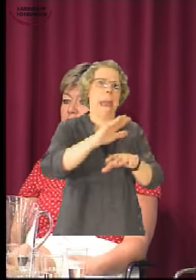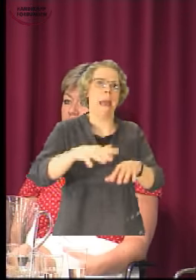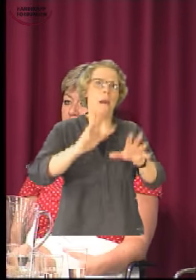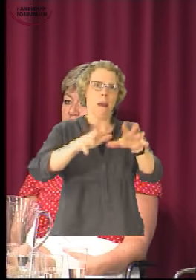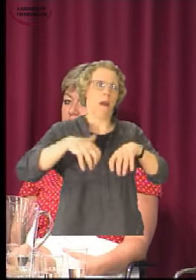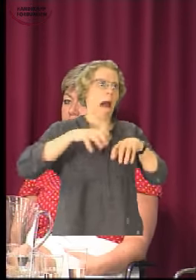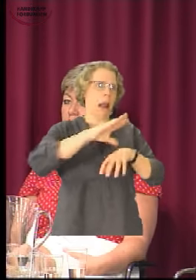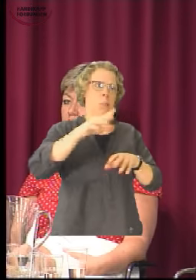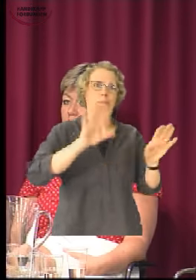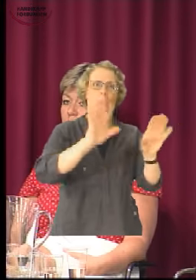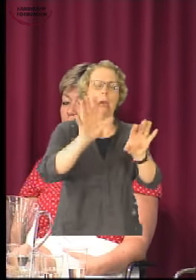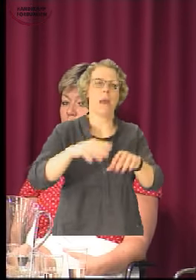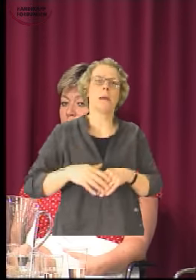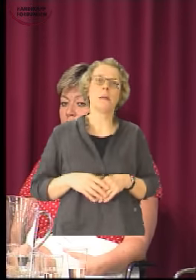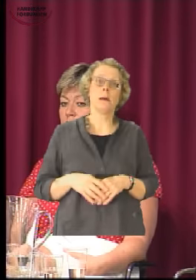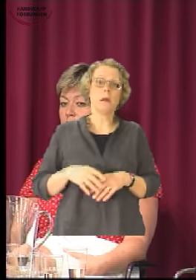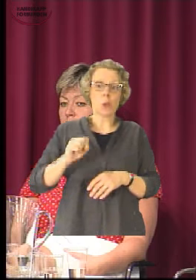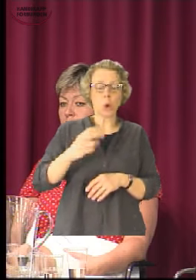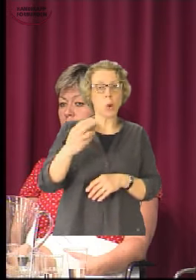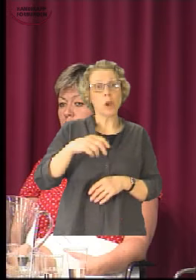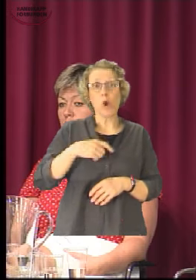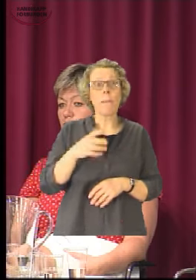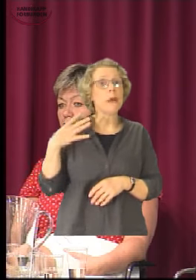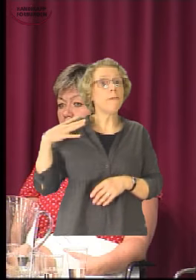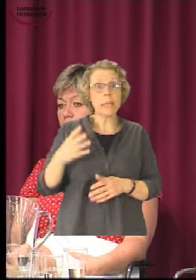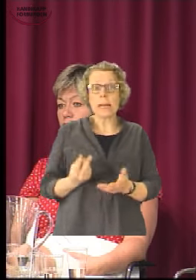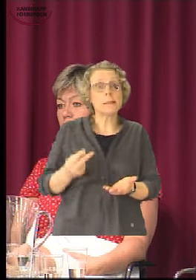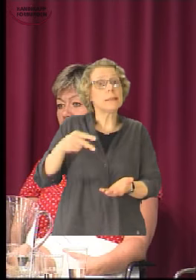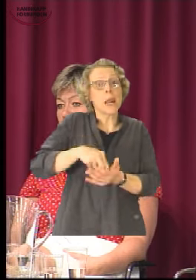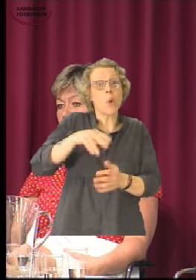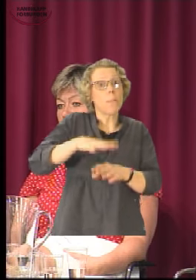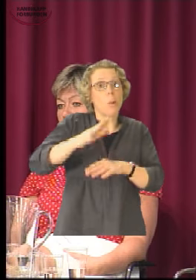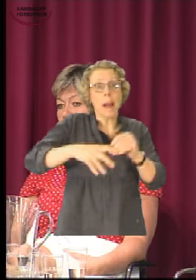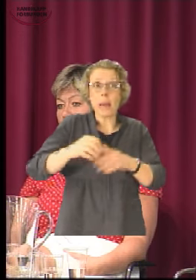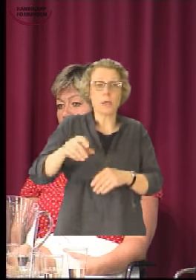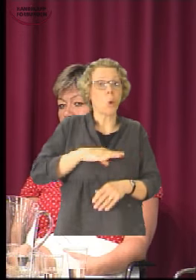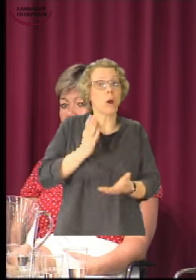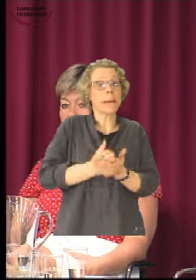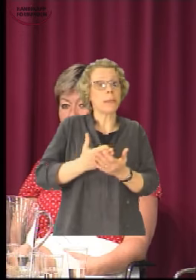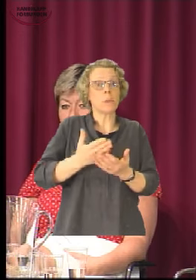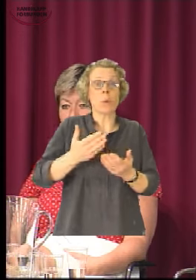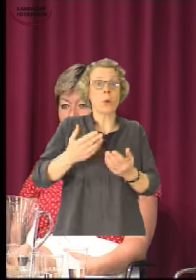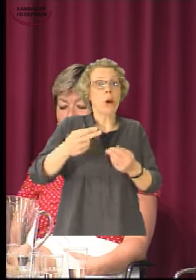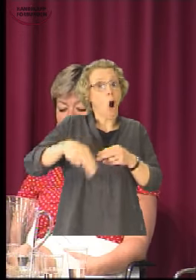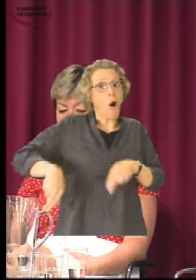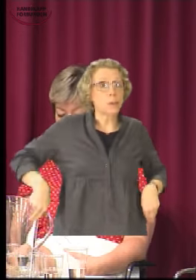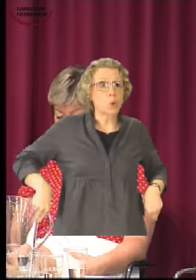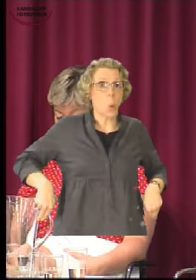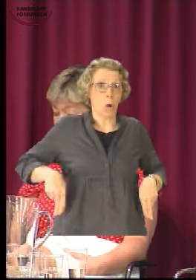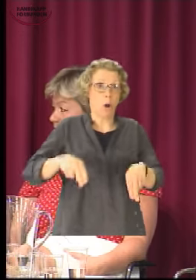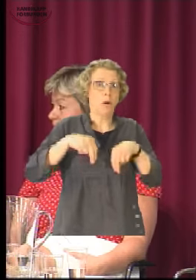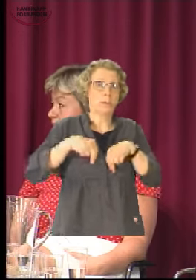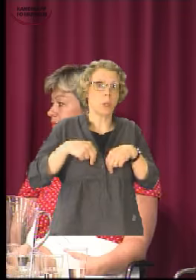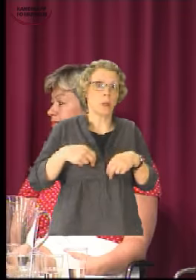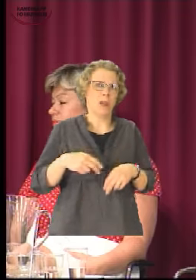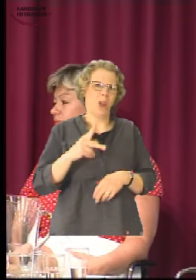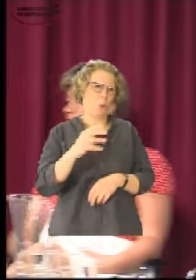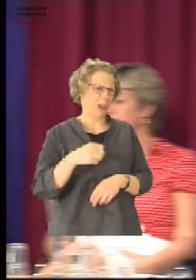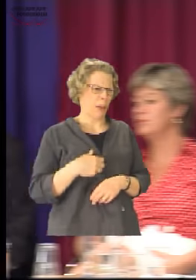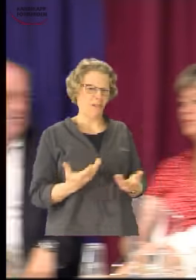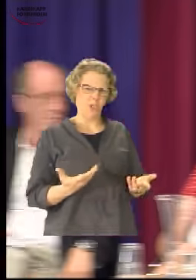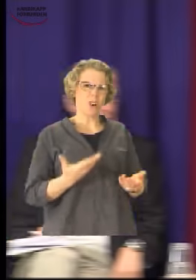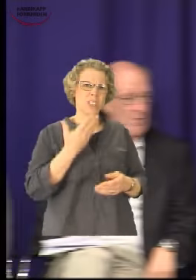Om man inte vill ställa upp på en behandling, så har man ju rätt att avstå. Ja, men vad är det för svar om man har